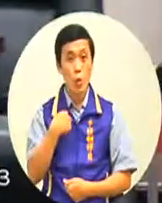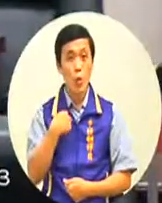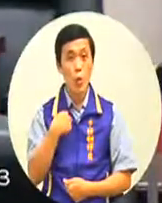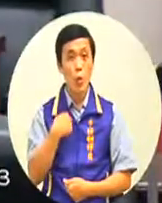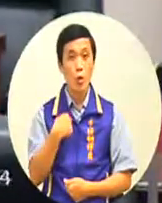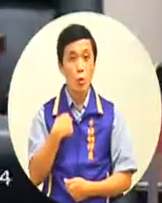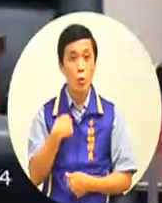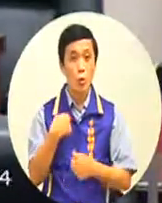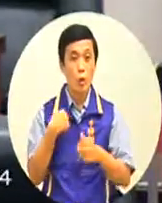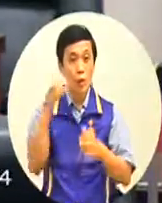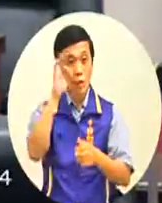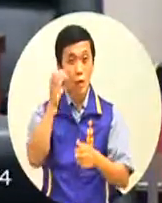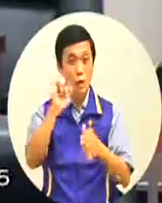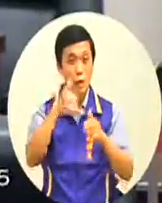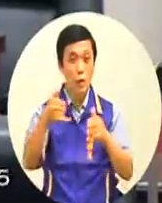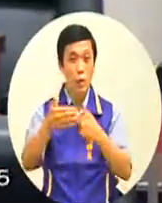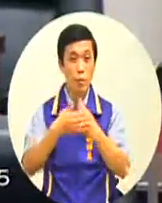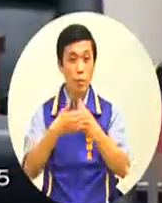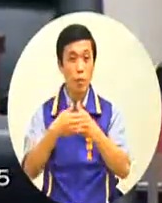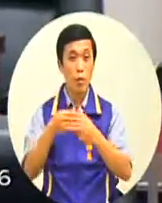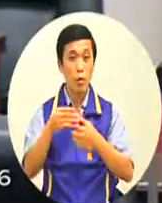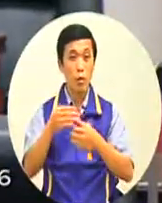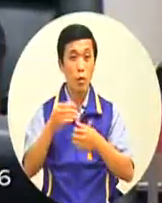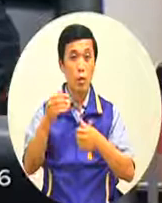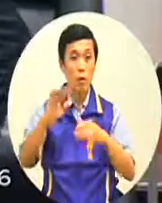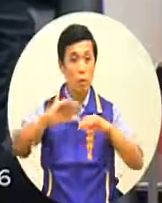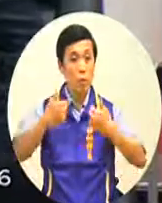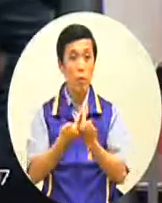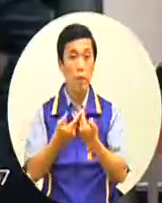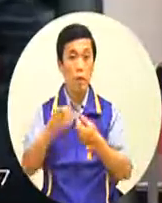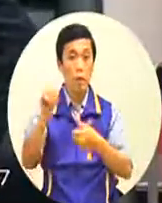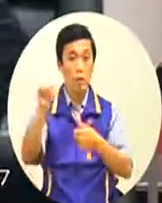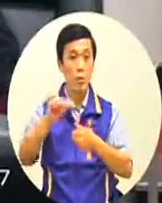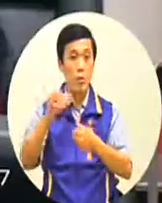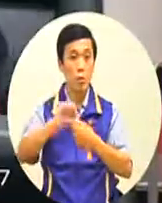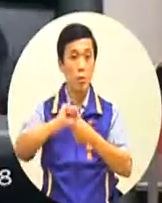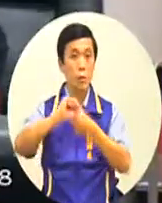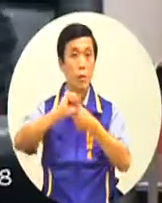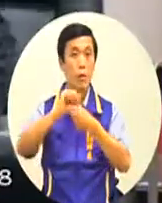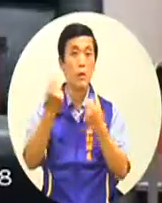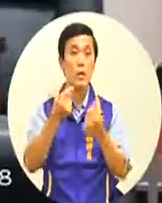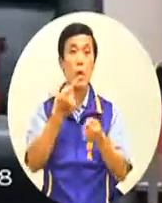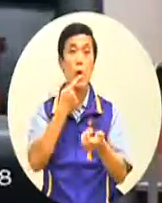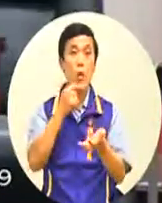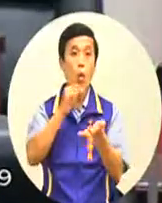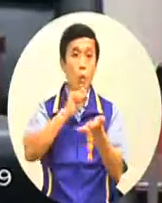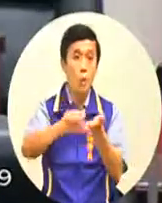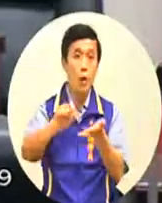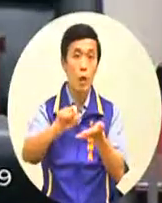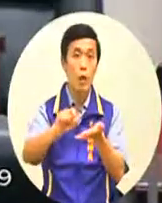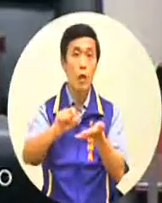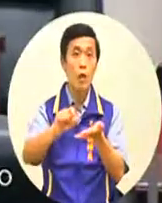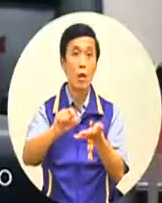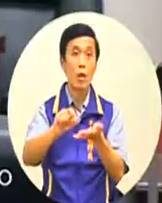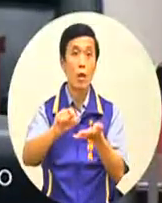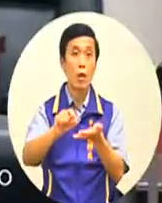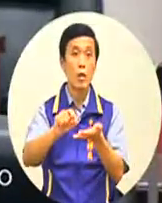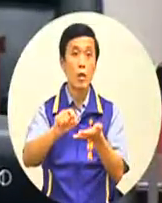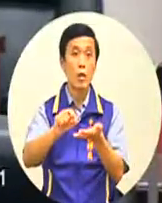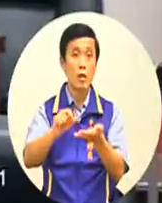是安那搭还罚大毛啊。人啊，比如开红单，我开红单